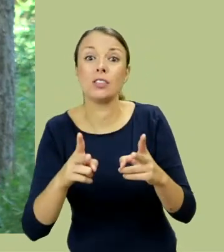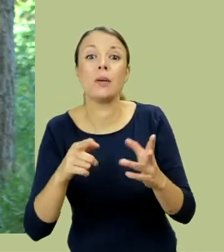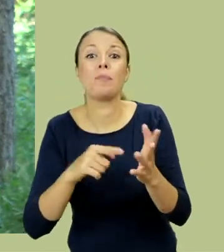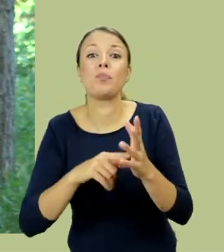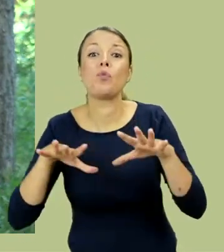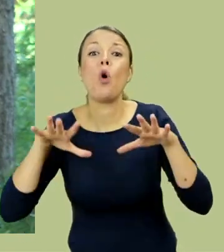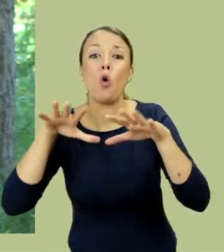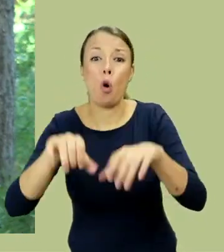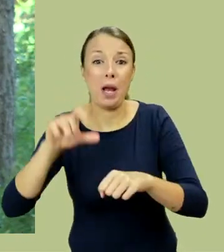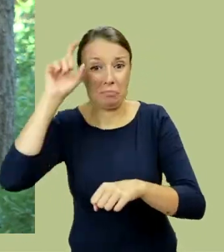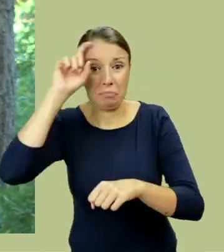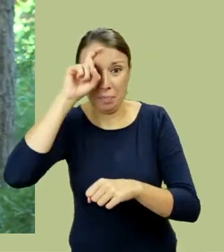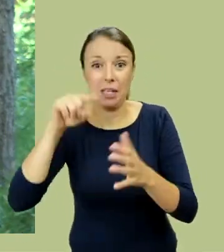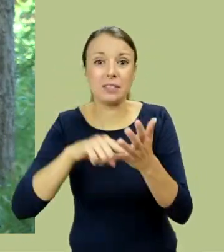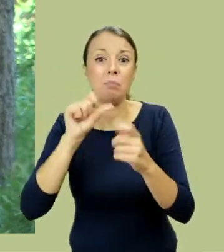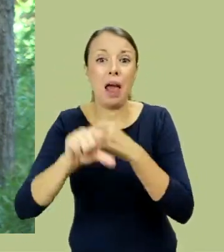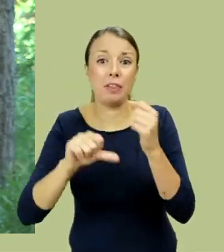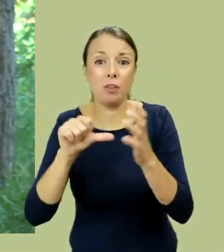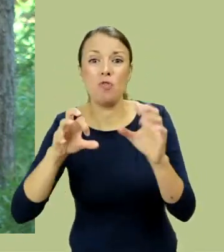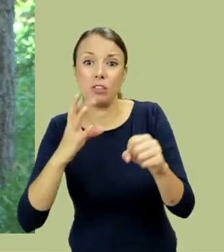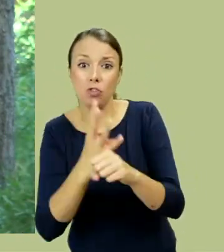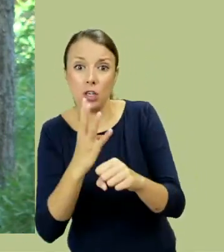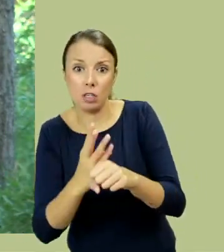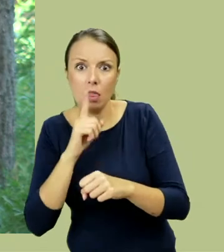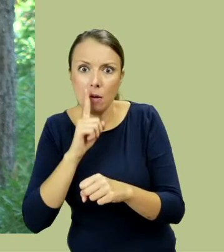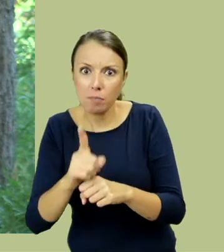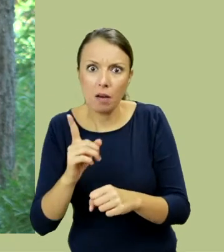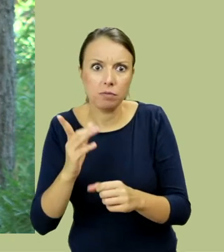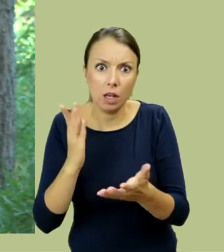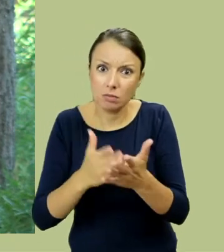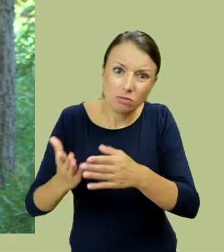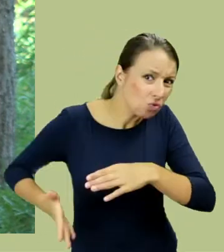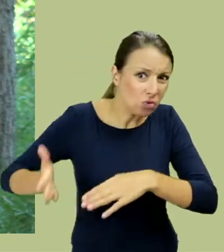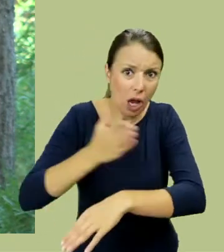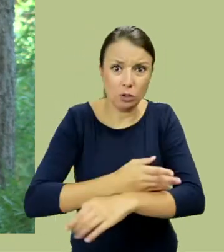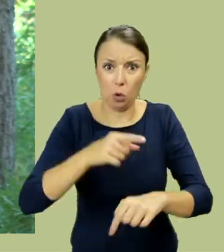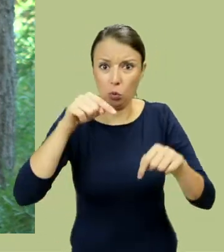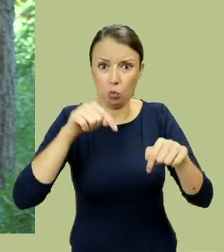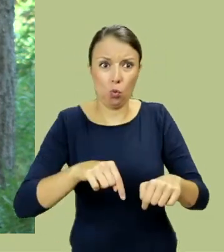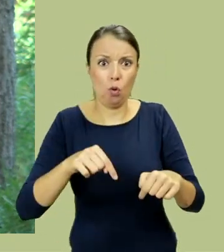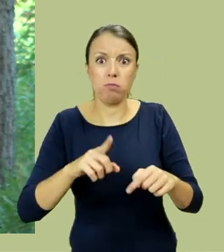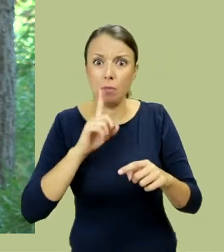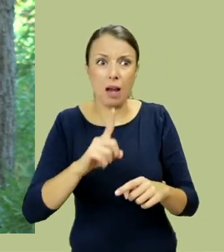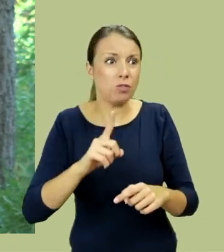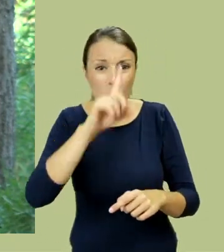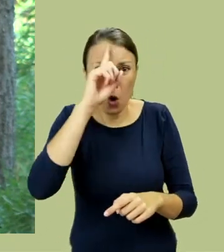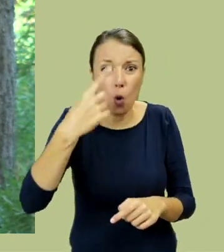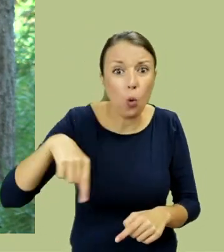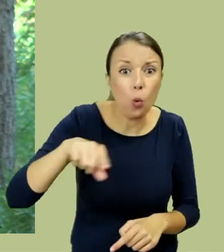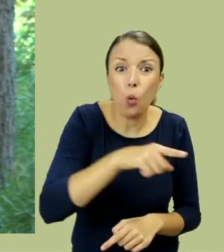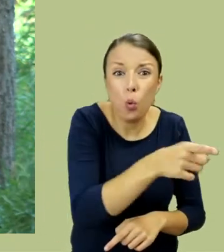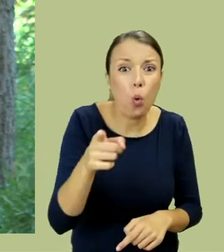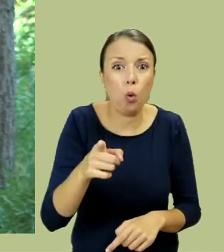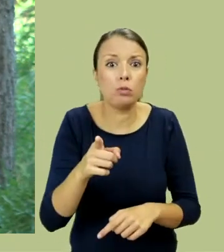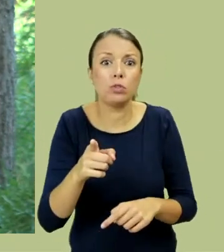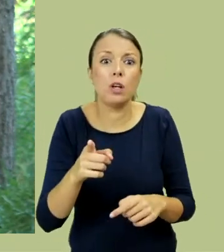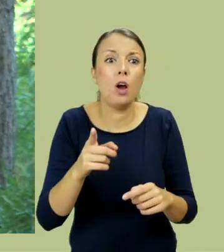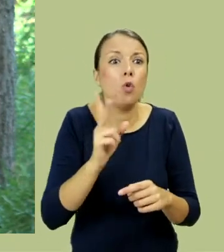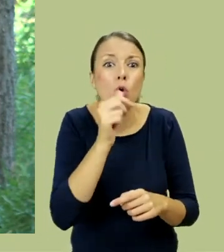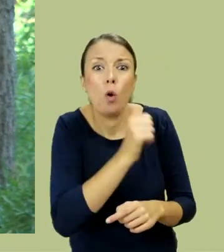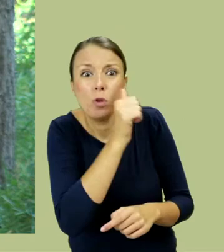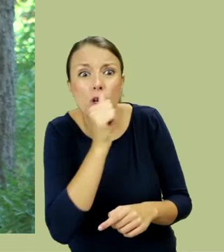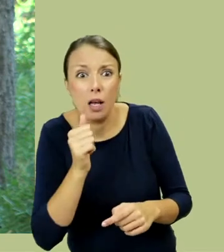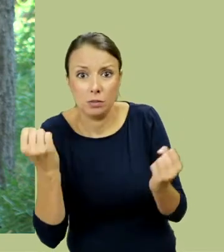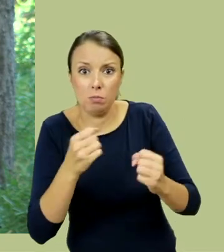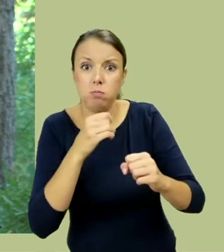lat 40., tak naprawdę narodził się wtedy i tak naprawdę do ludzi opracowujących tę konspirację polską